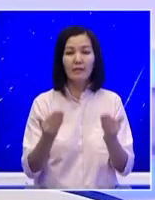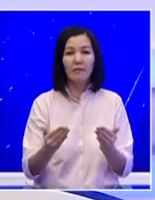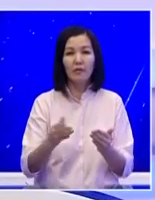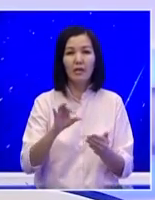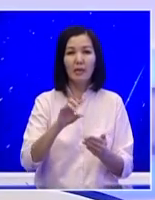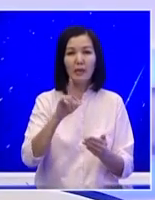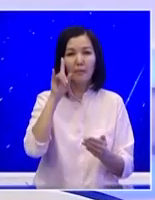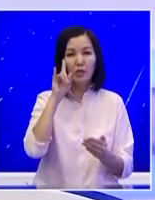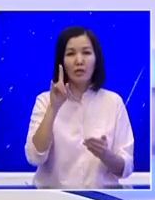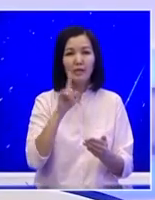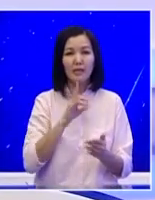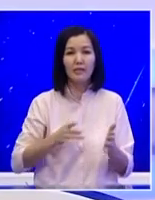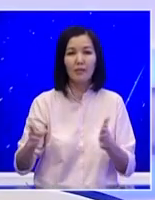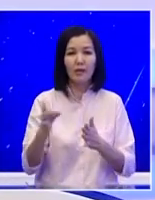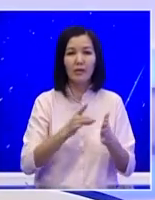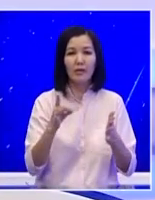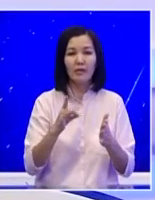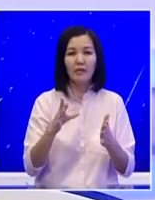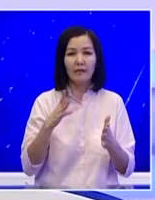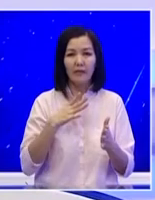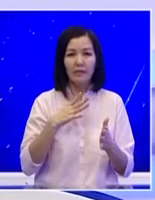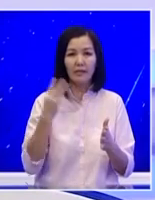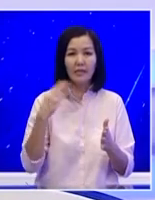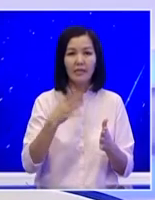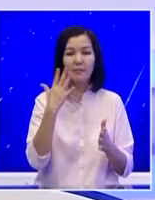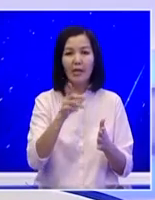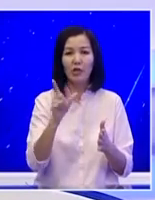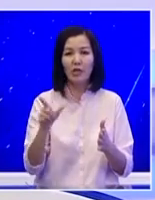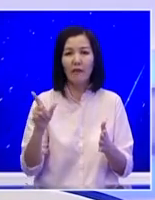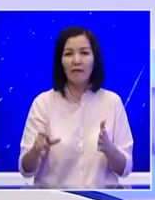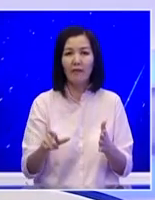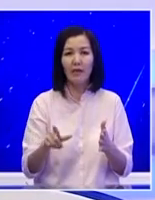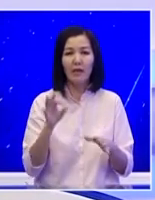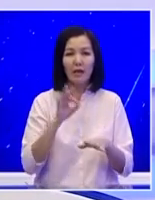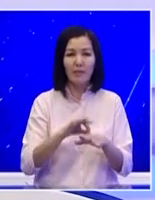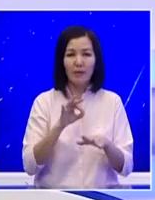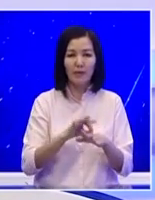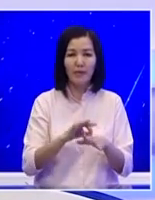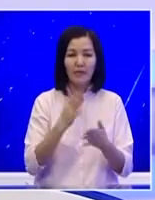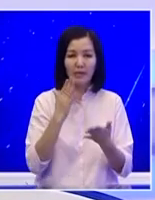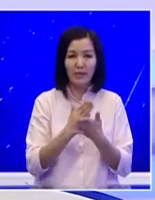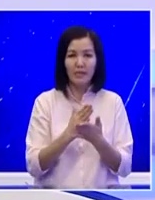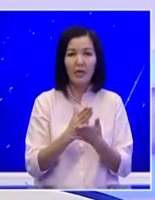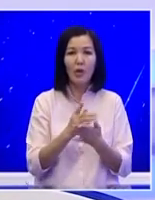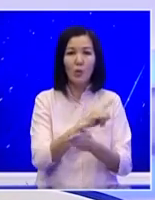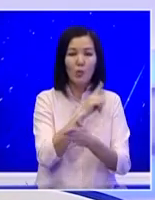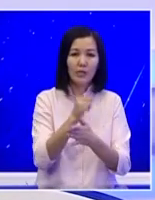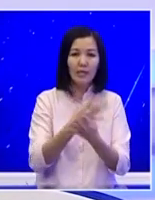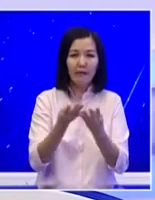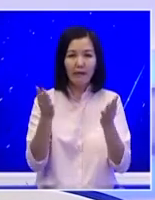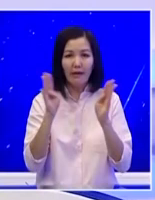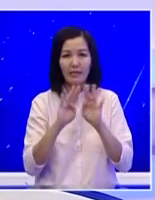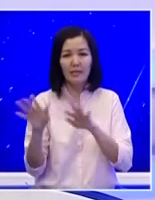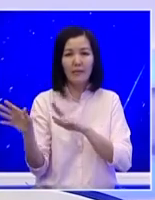На сегодня в Эмбекши-Казахском районе зафиксировано уже 35 человек, чьи пробы на коронавирус оказались положительными.